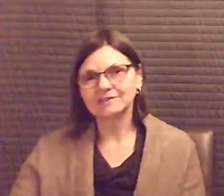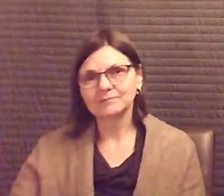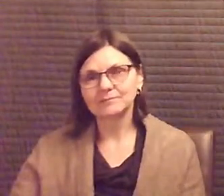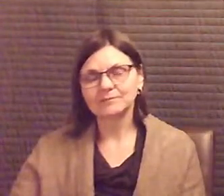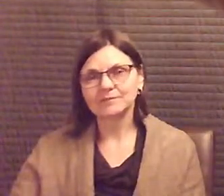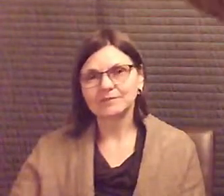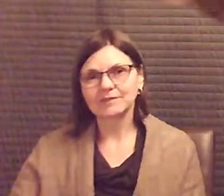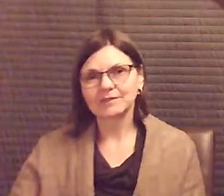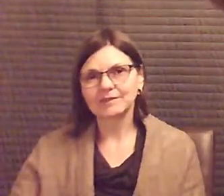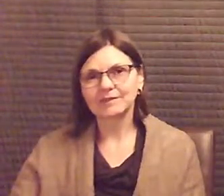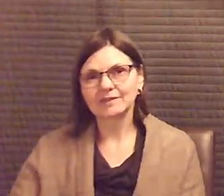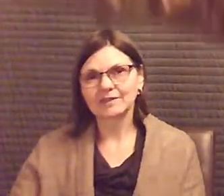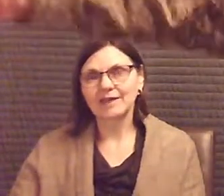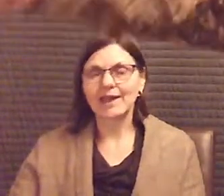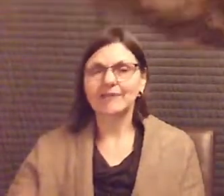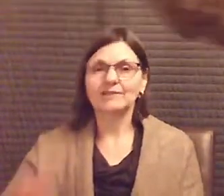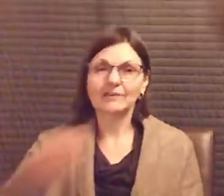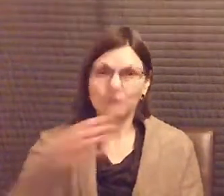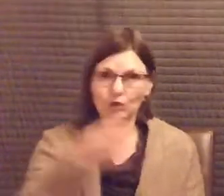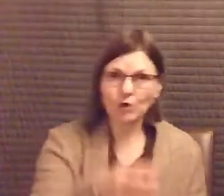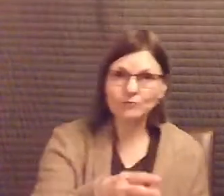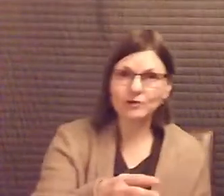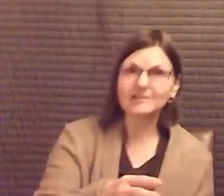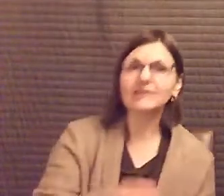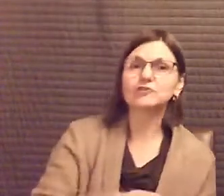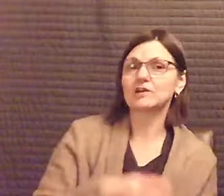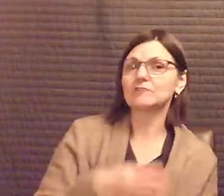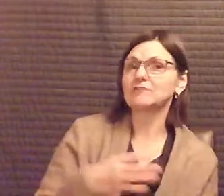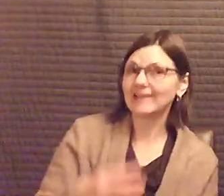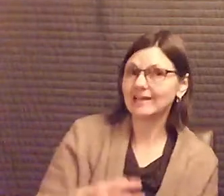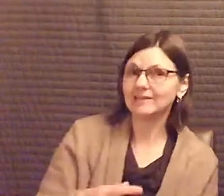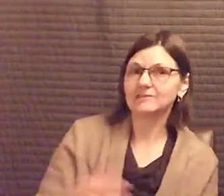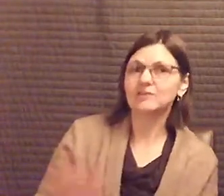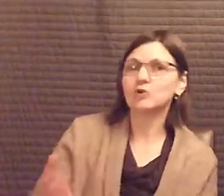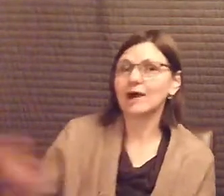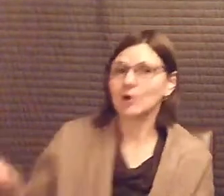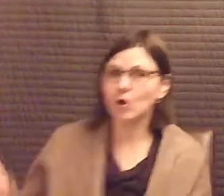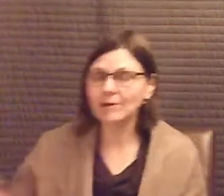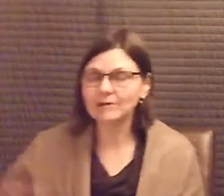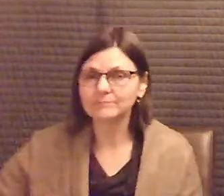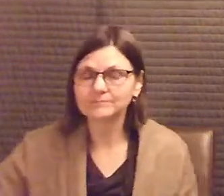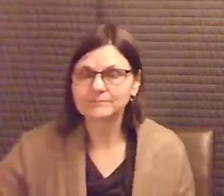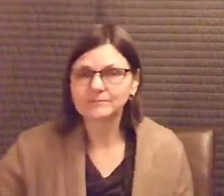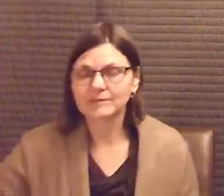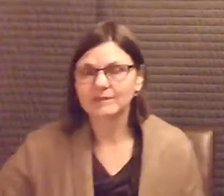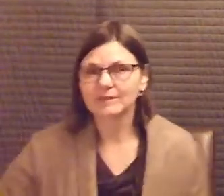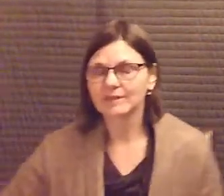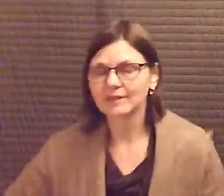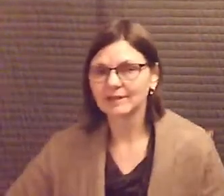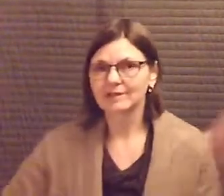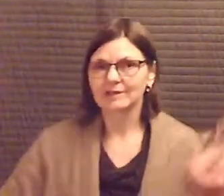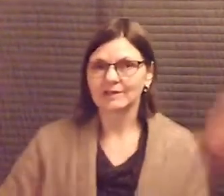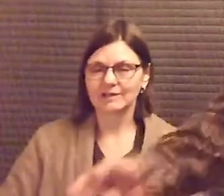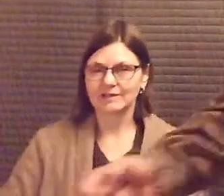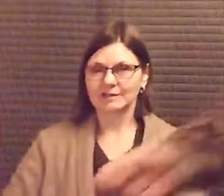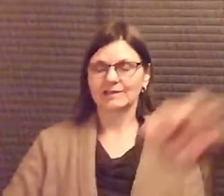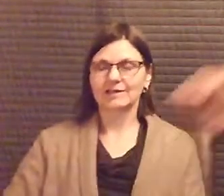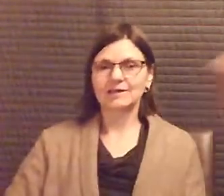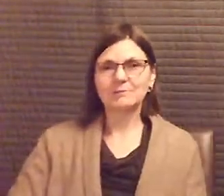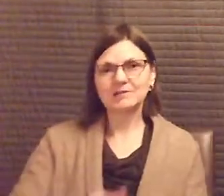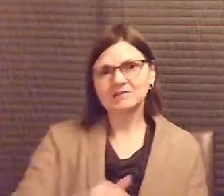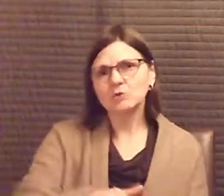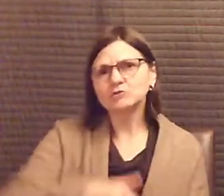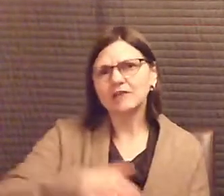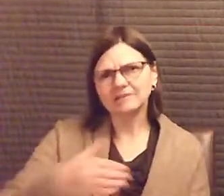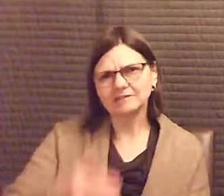i was still going to come and aan de gelovigen dingen zal vertellen die nog gaan komen wat is er niemand om sector los en